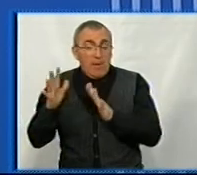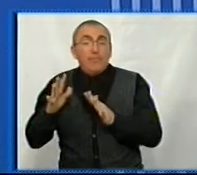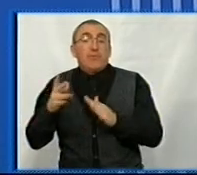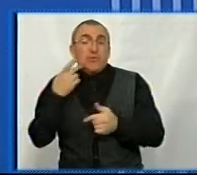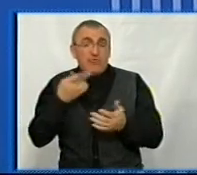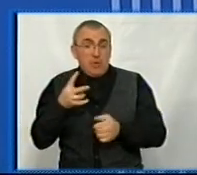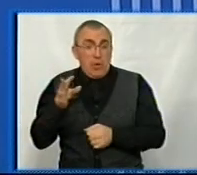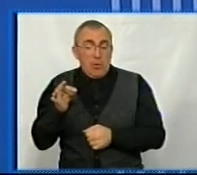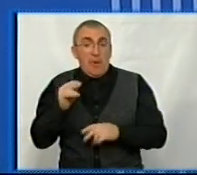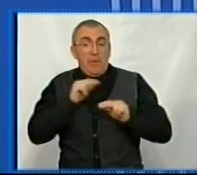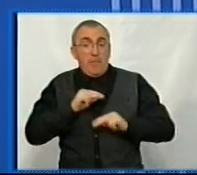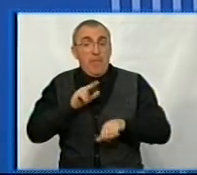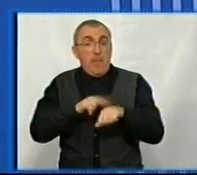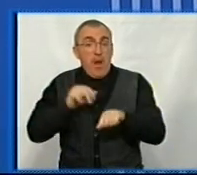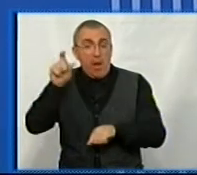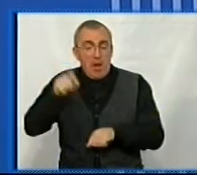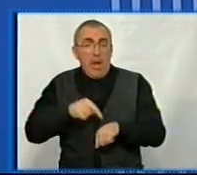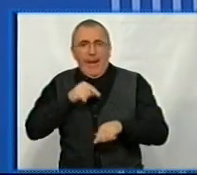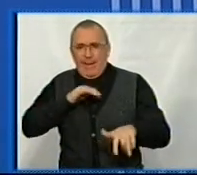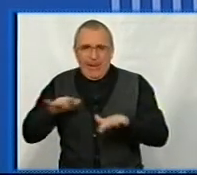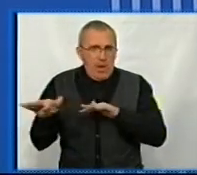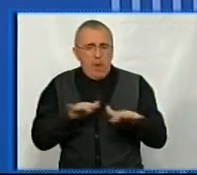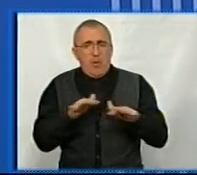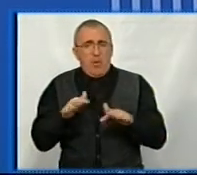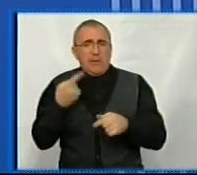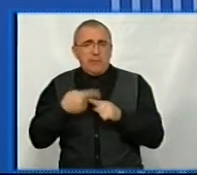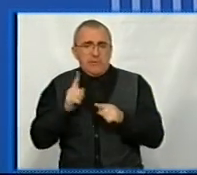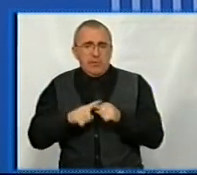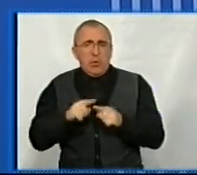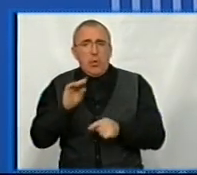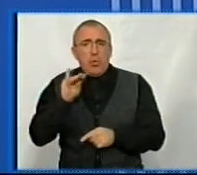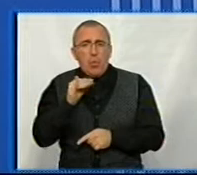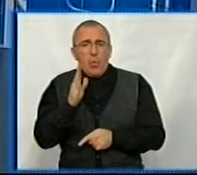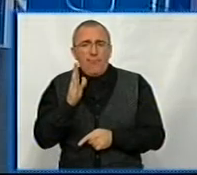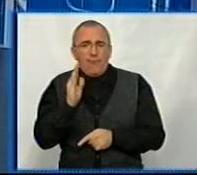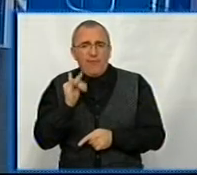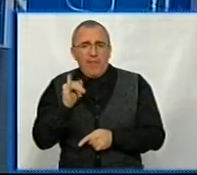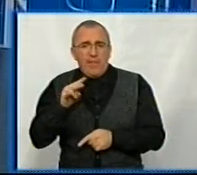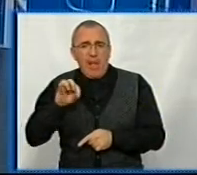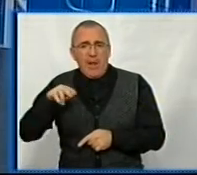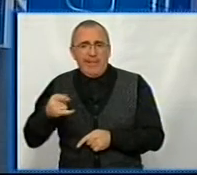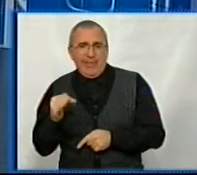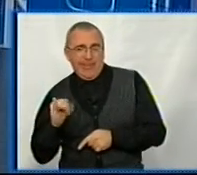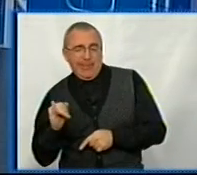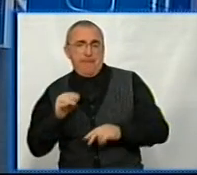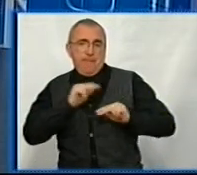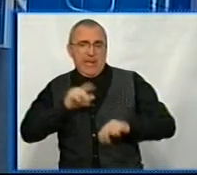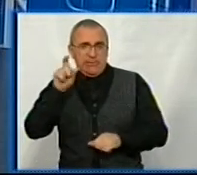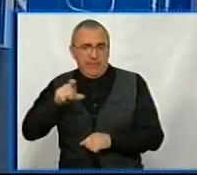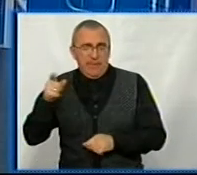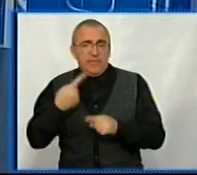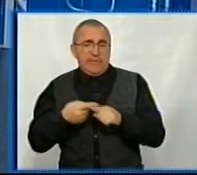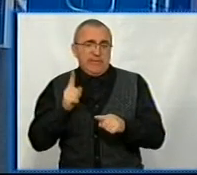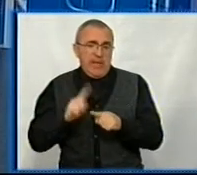звичайно, працівник поліції реагує. Звичайно, це ювенальний працівник, який